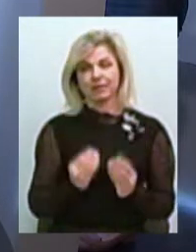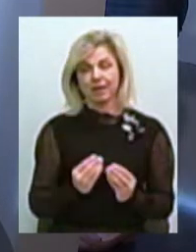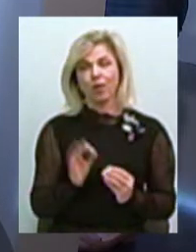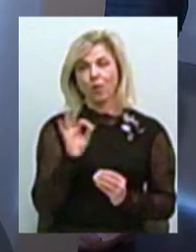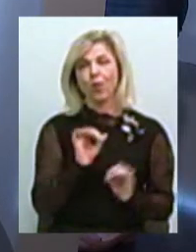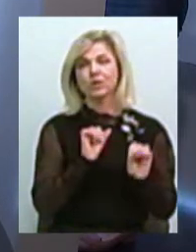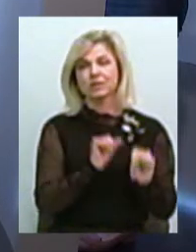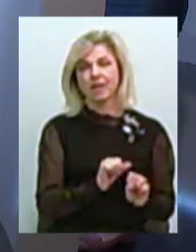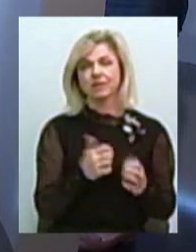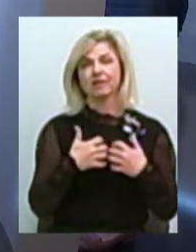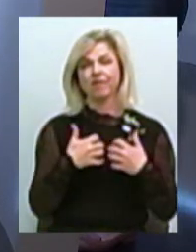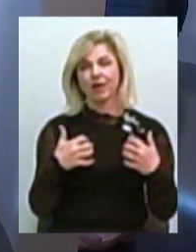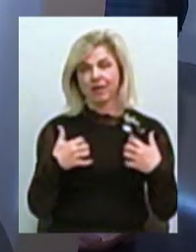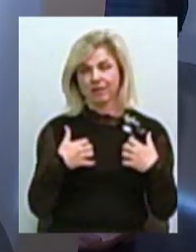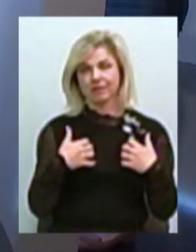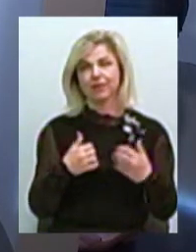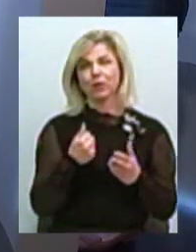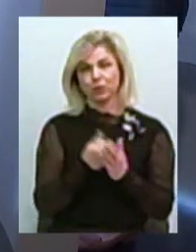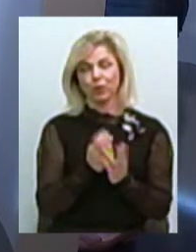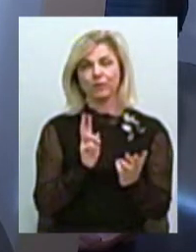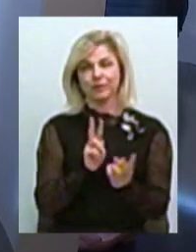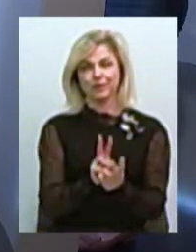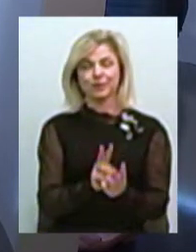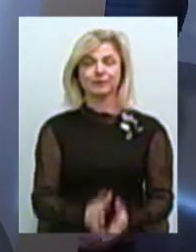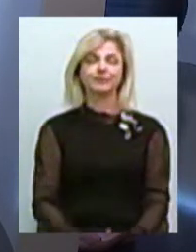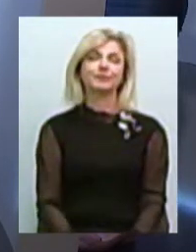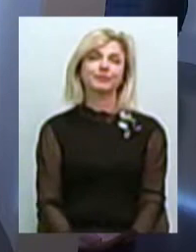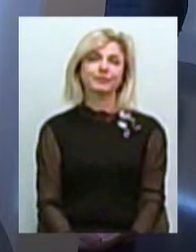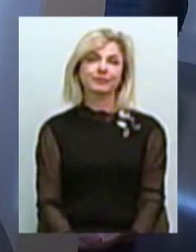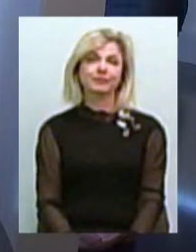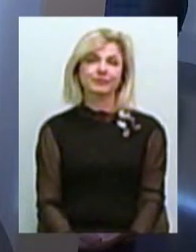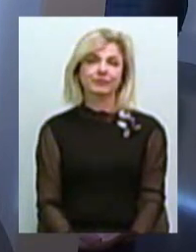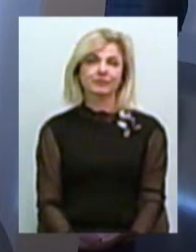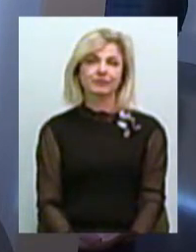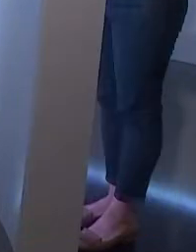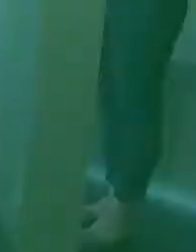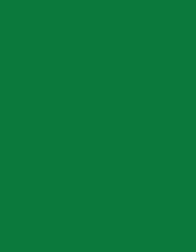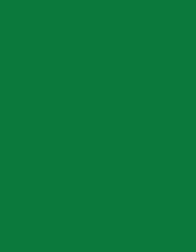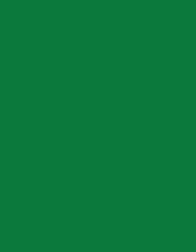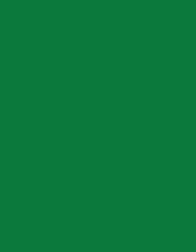захист тварин. А якою буде наступна тема, підкаже наступний день. На все добре.